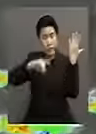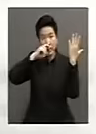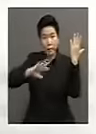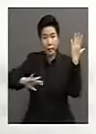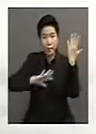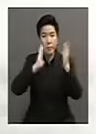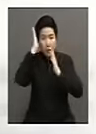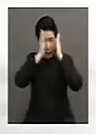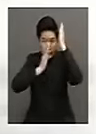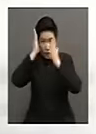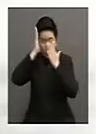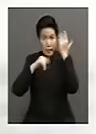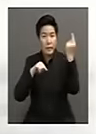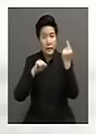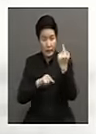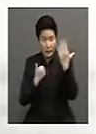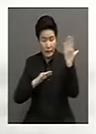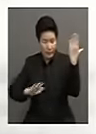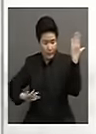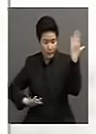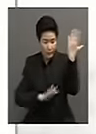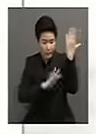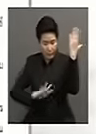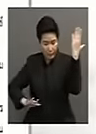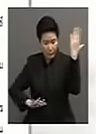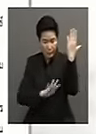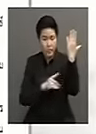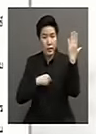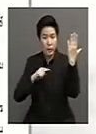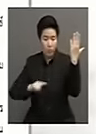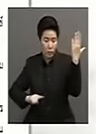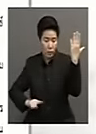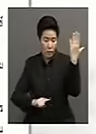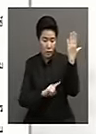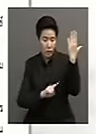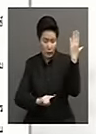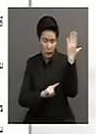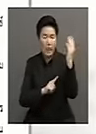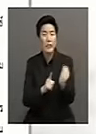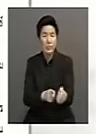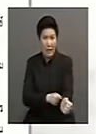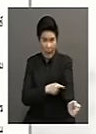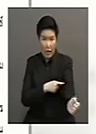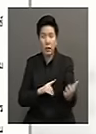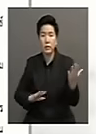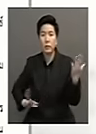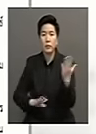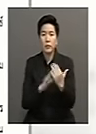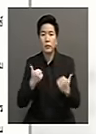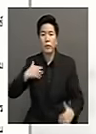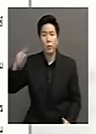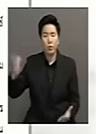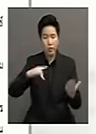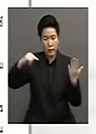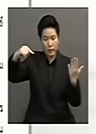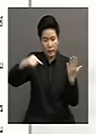ทศมาเลเซียแล้วเคลื่อนเฉียงขึ้นไปนะครับตะวันตกเฉียงเหนือขึ้นมาช้าๆนอกจากนี้มีมรสุมตะวัน